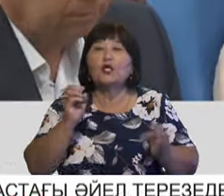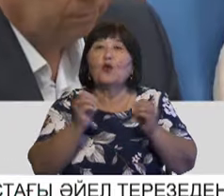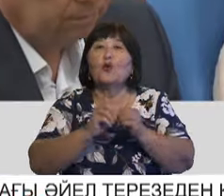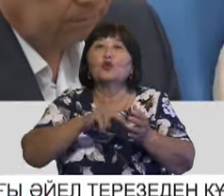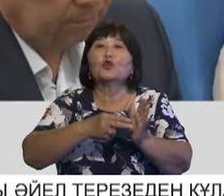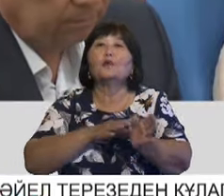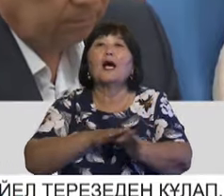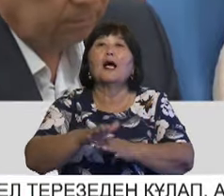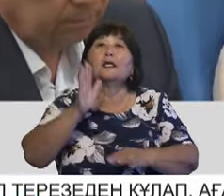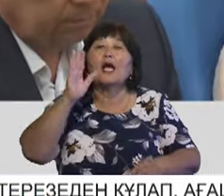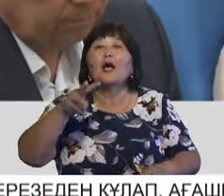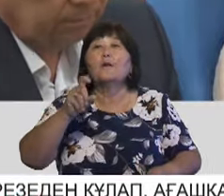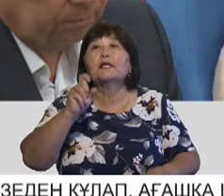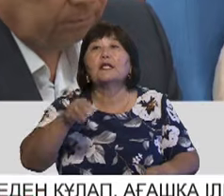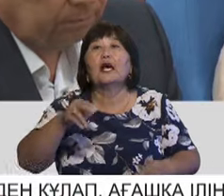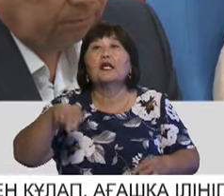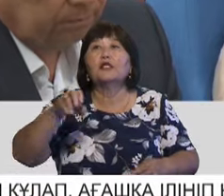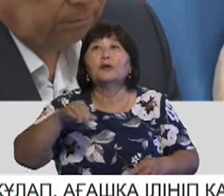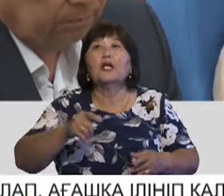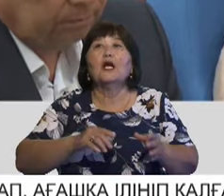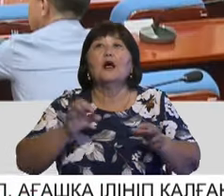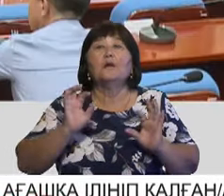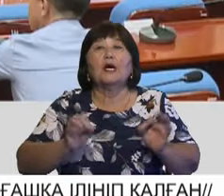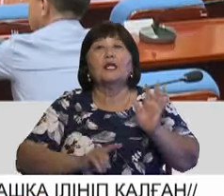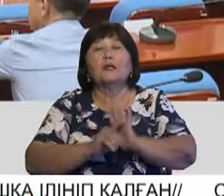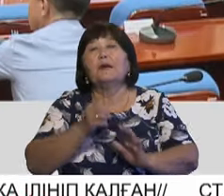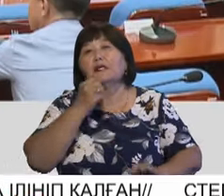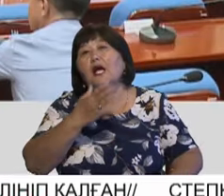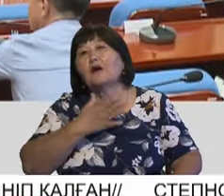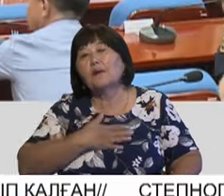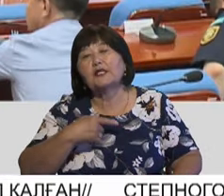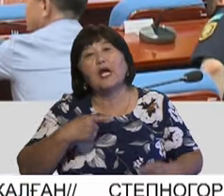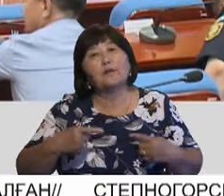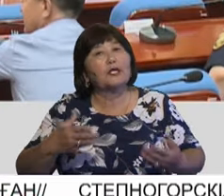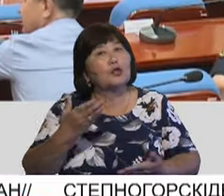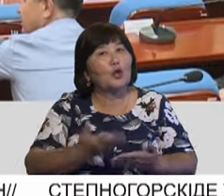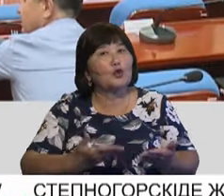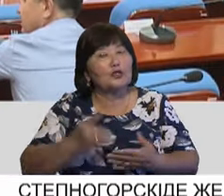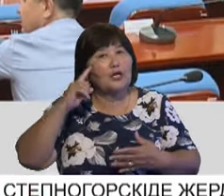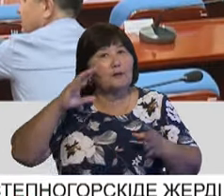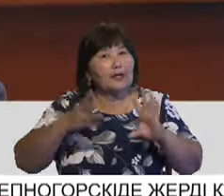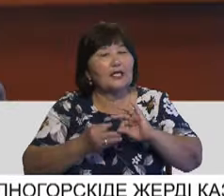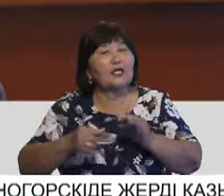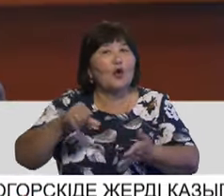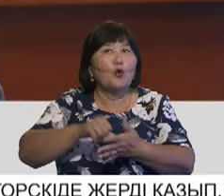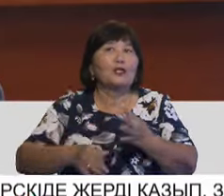жоба жүзеге асырылмақ. Мәслихат депутаттары байырқал бастамаларға бәрекелді десіп, бірқатар ұсыныс пікірлерін ортаға